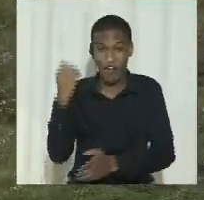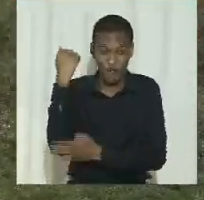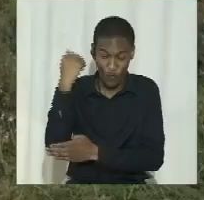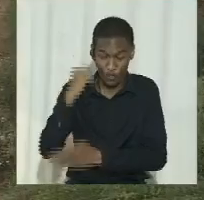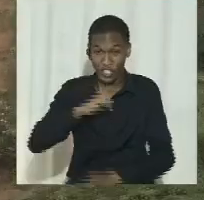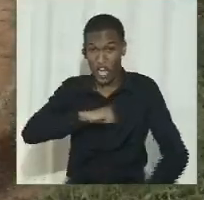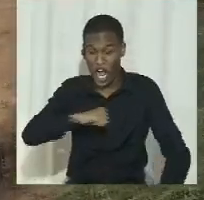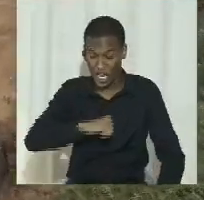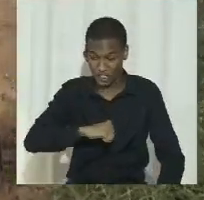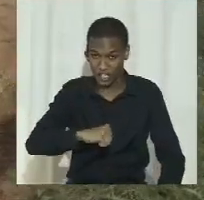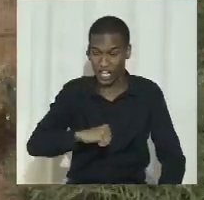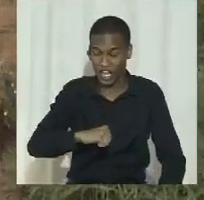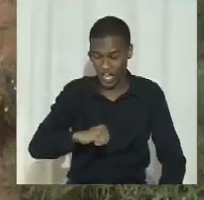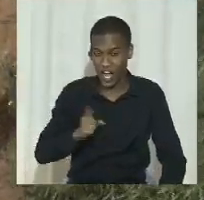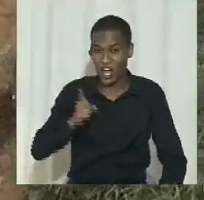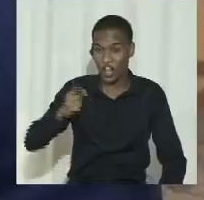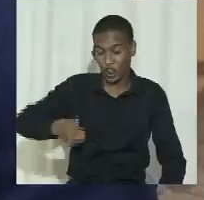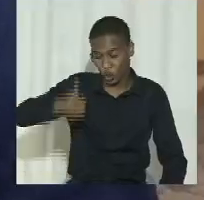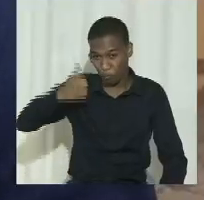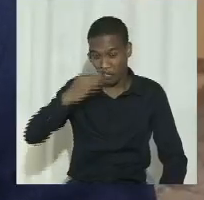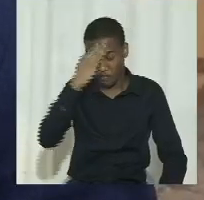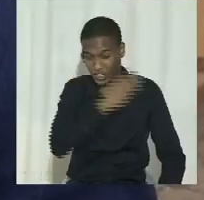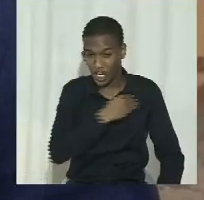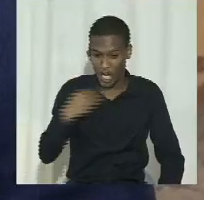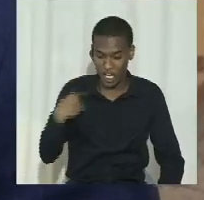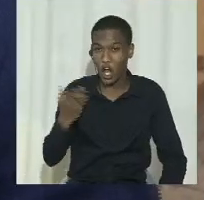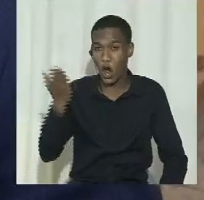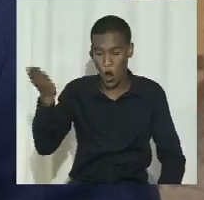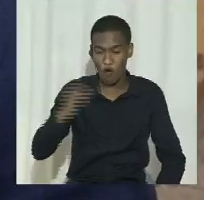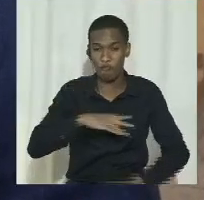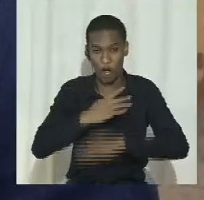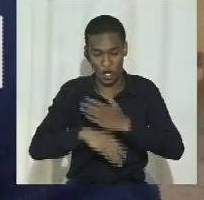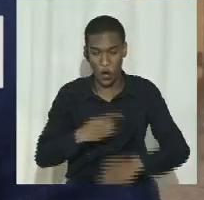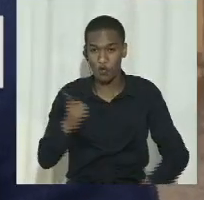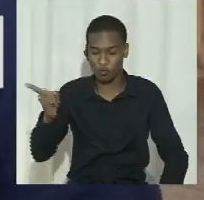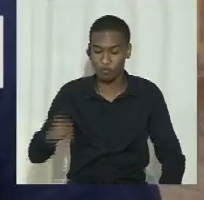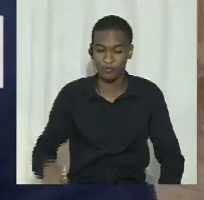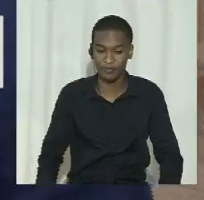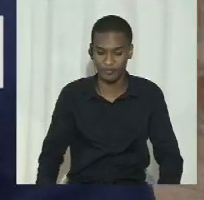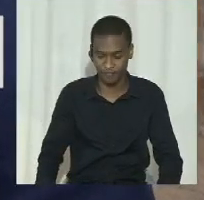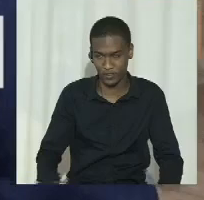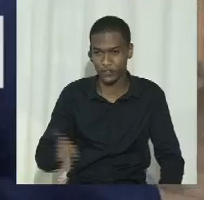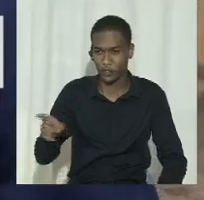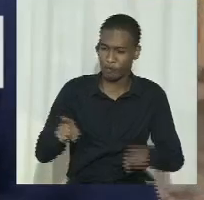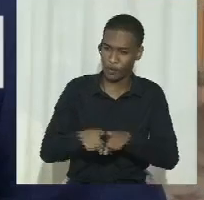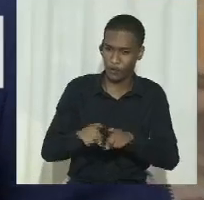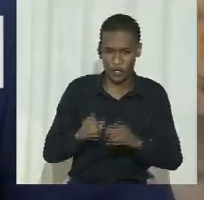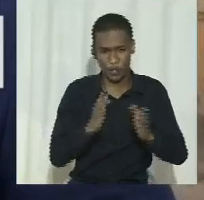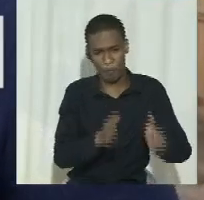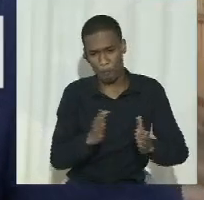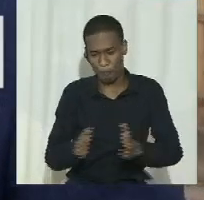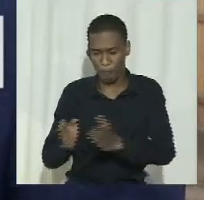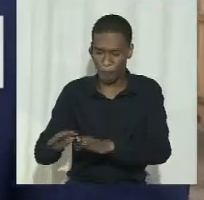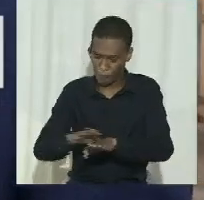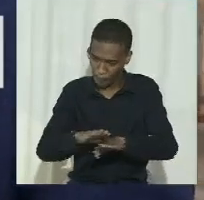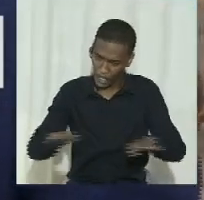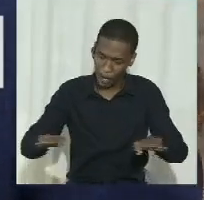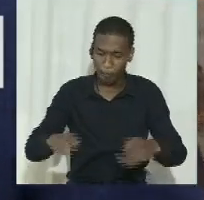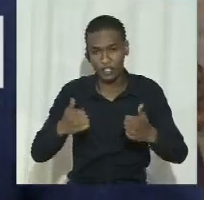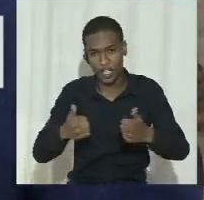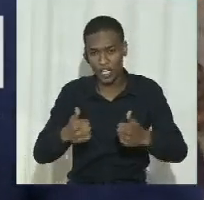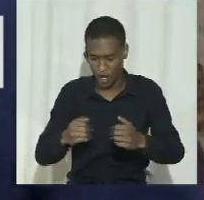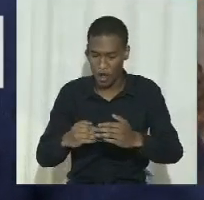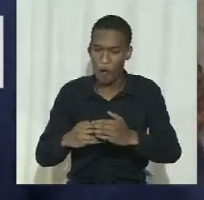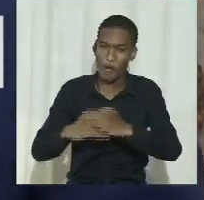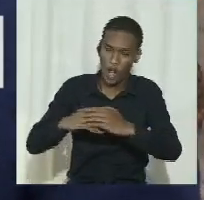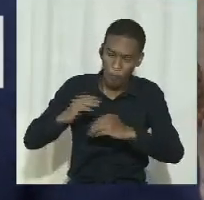38 bulletins no ananganana azy. Misy lafiny ara stratejika lehibe a ny fananganana azy eto. Aty amin'ny faritry Vato koa mbola tsy misimisy